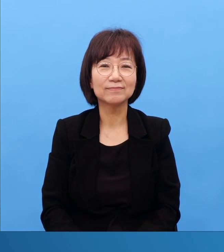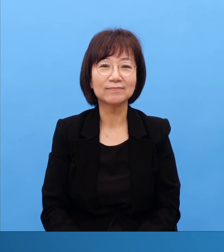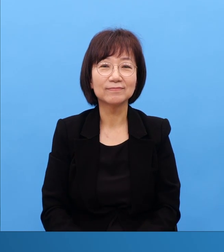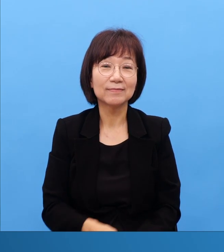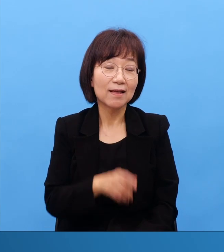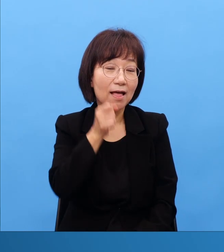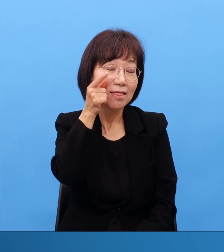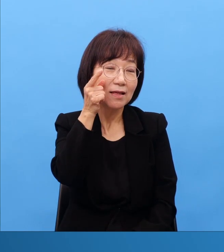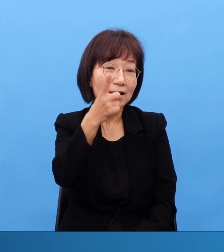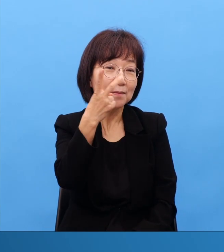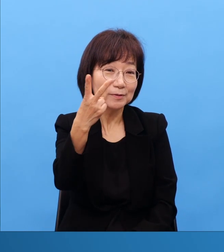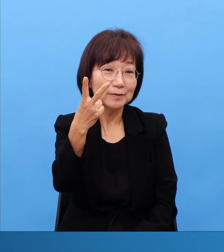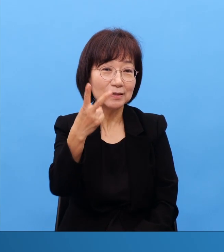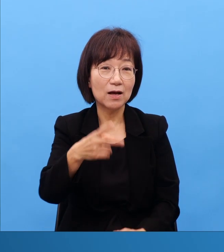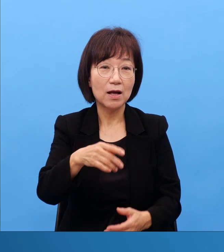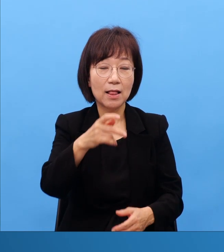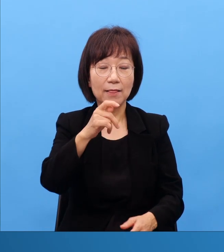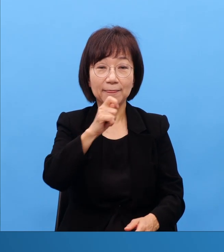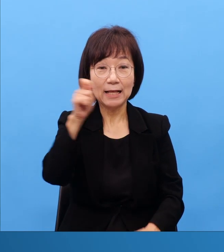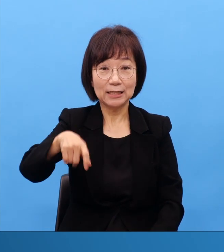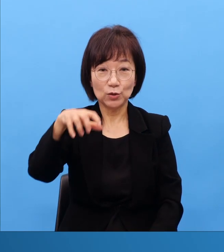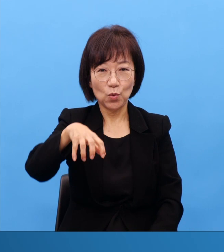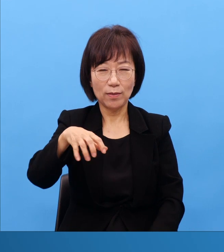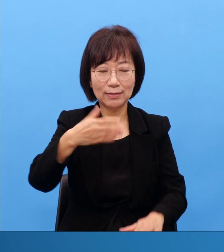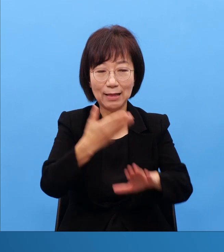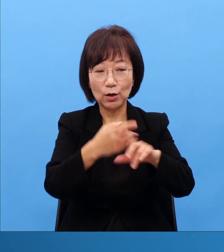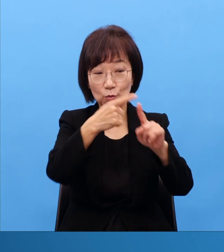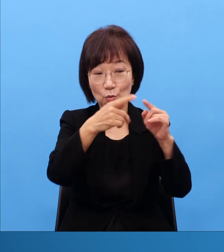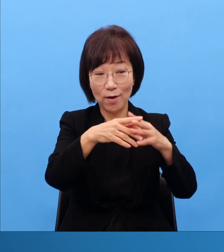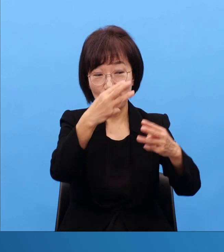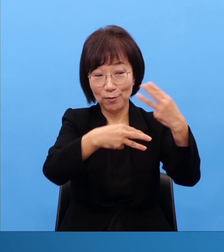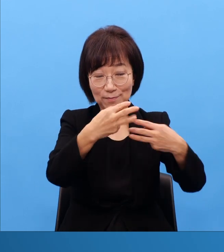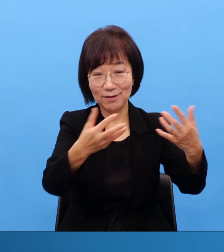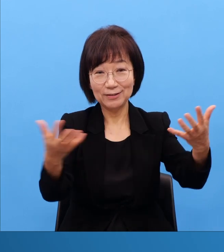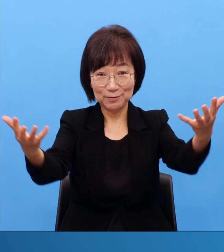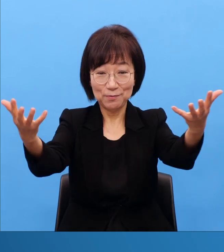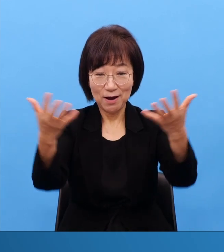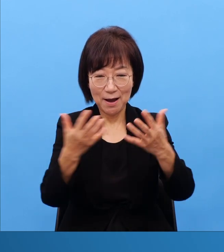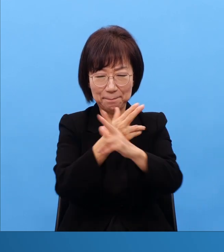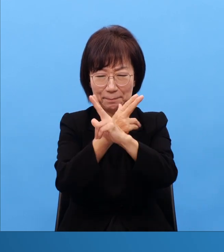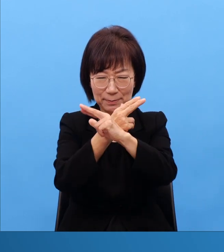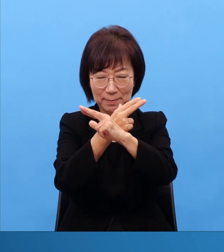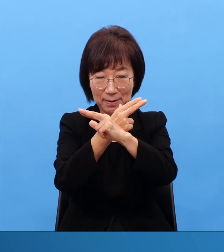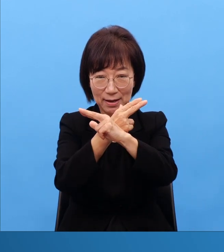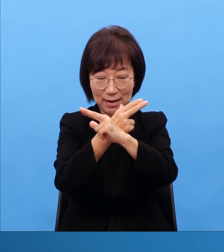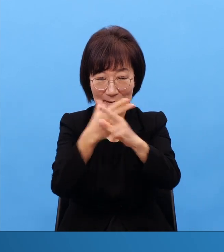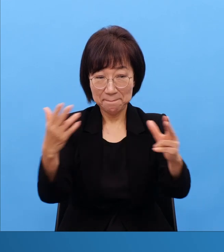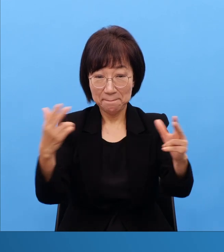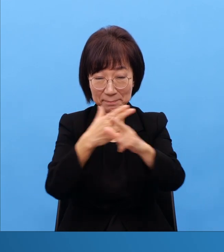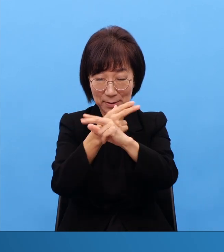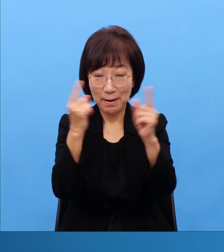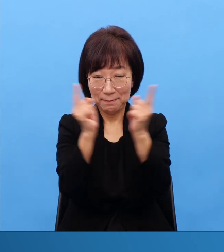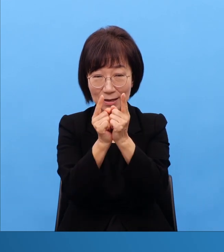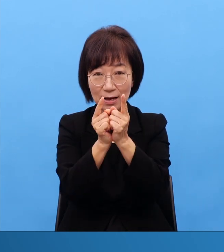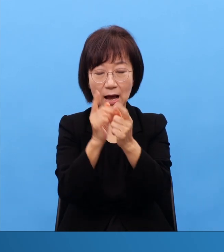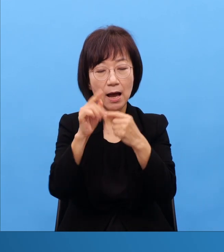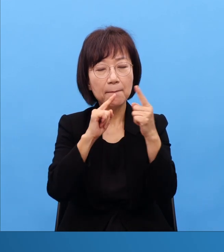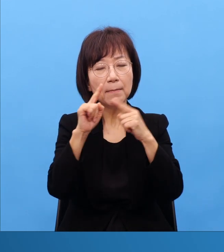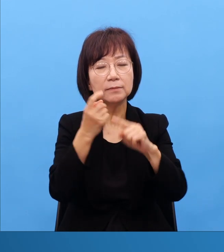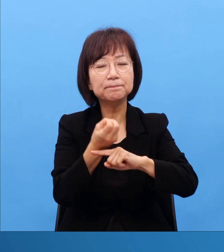두 번은 텍사스 주에 있는 다른 교회 레몬트들과 비대면으로 만나서 말씀도 듣고 포럼도 하고